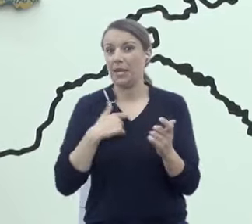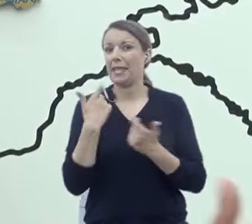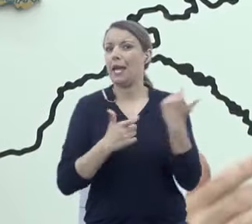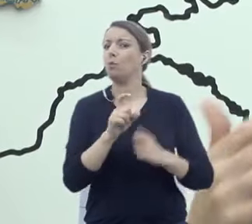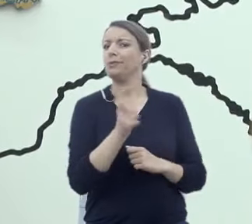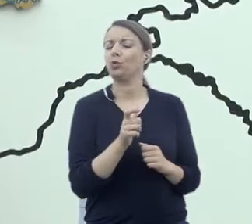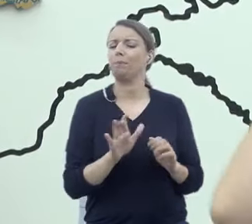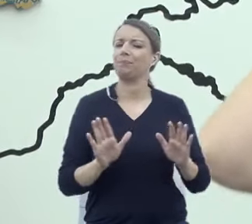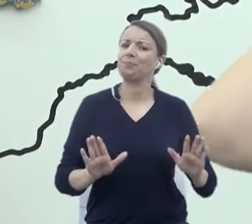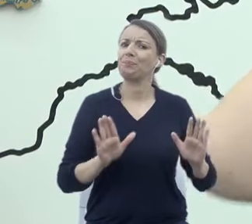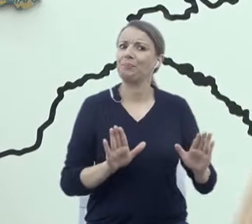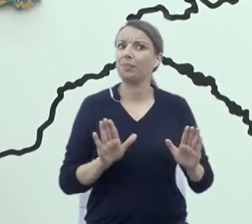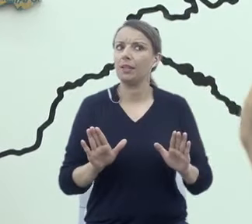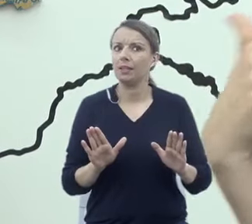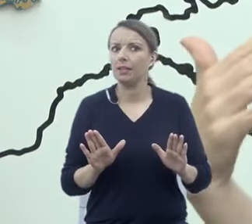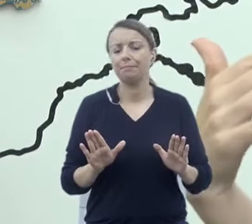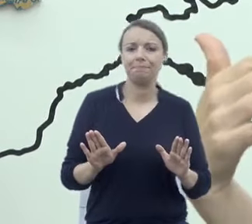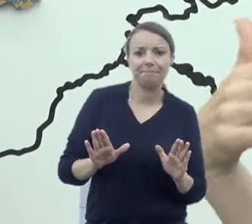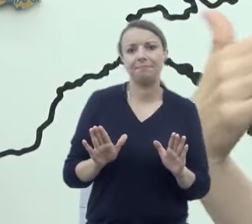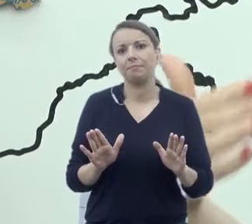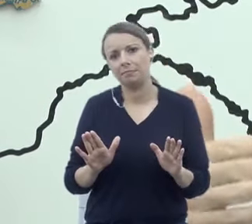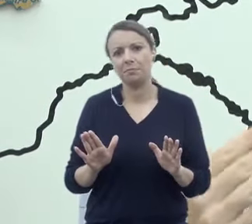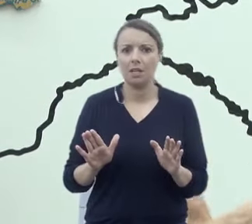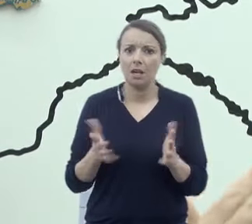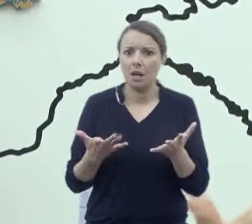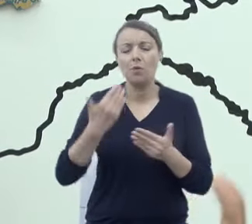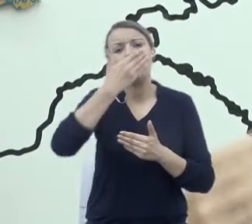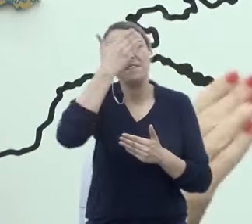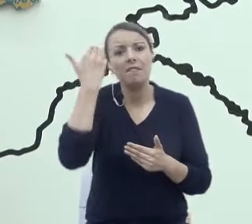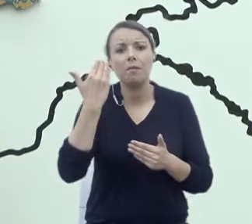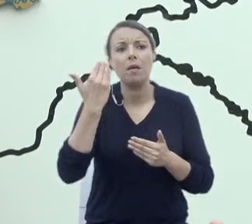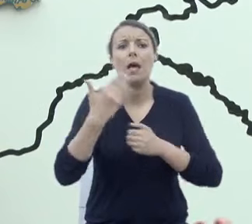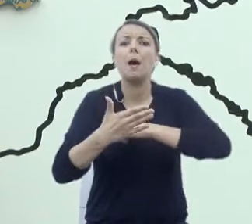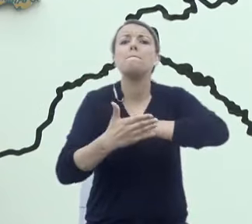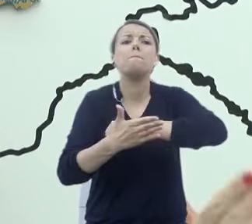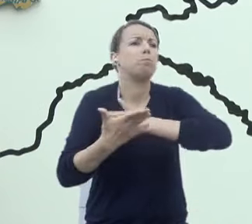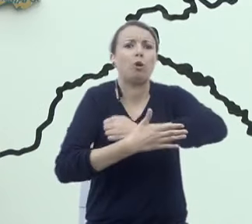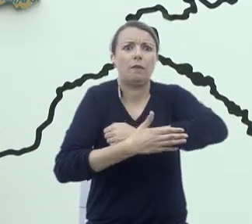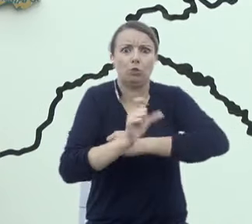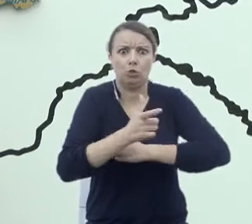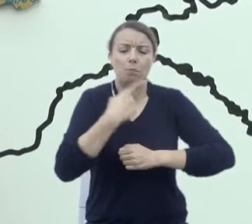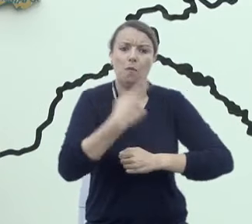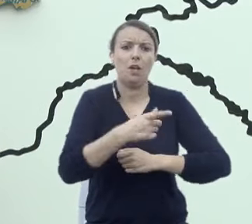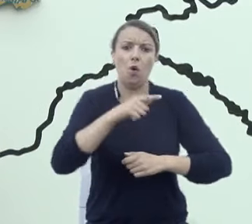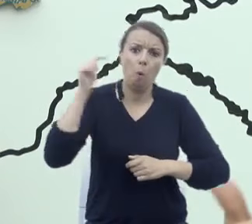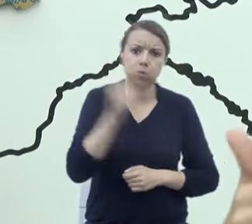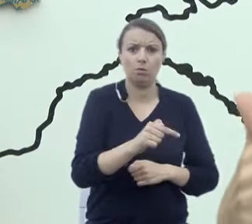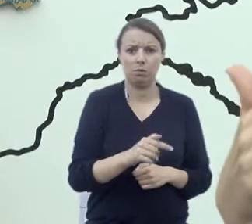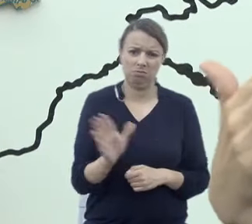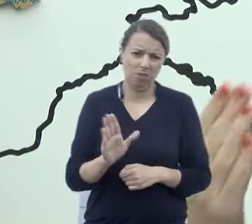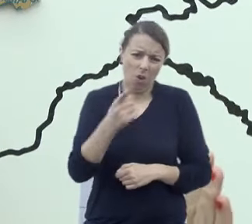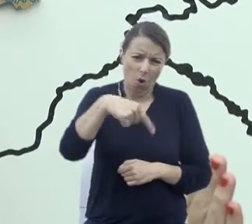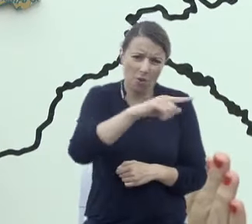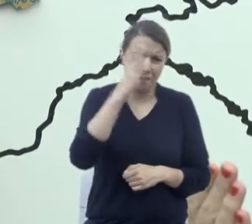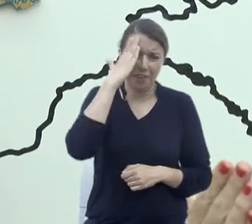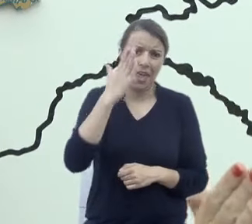nie, znaczy to, nie wiem na jakiej podstawie mówimy, że oni muszą, tak? Oni wiedzą, co się wydarzyło.